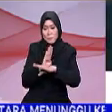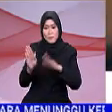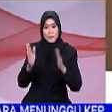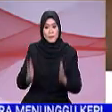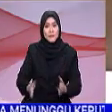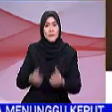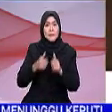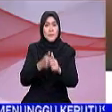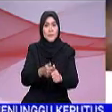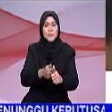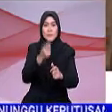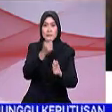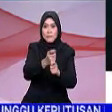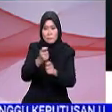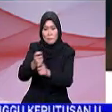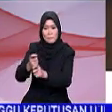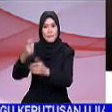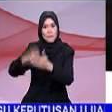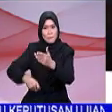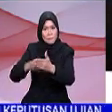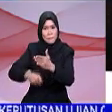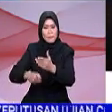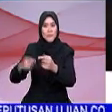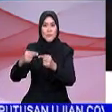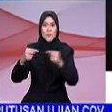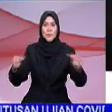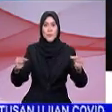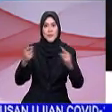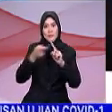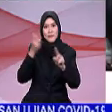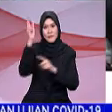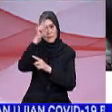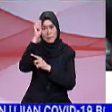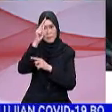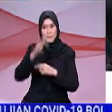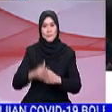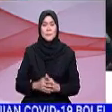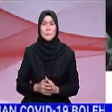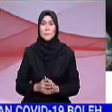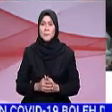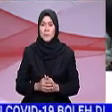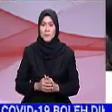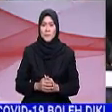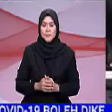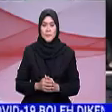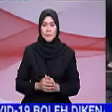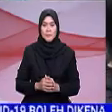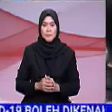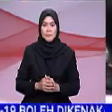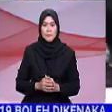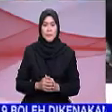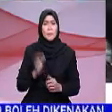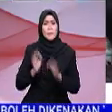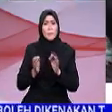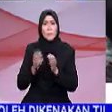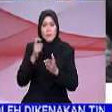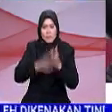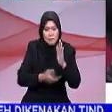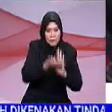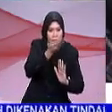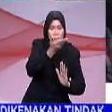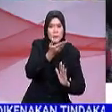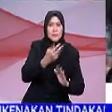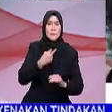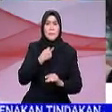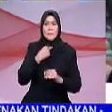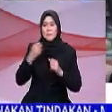perlulah mengikut penetapan harga yang diputuskan oleh pihak kerajaan. Dia kami bila dapat barang, bila harga naik, kami terpaksa naikkan harga